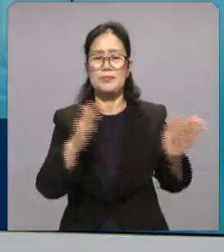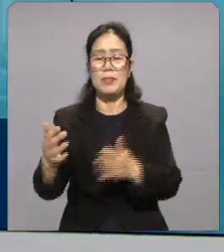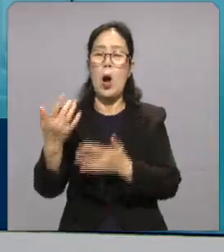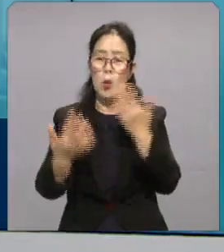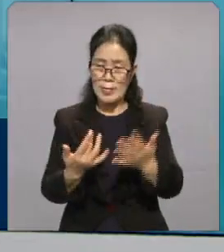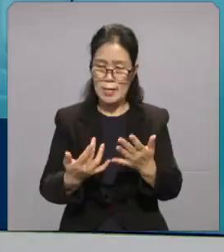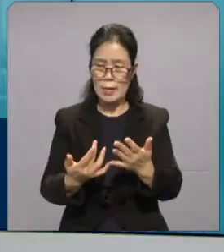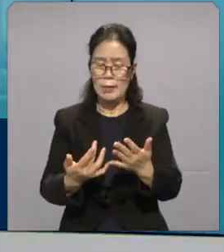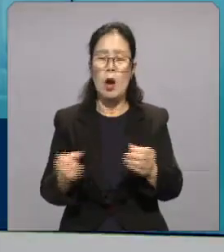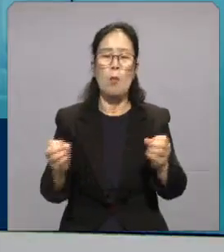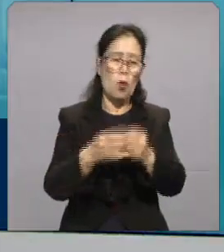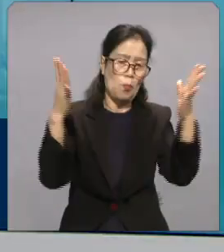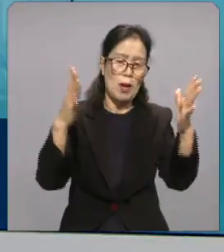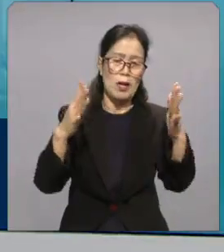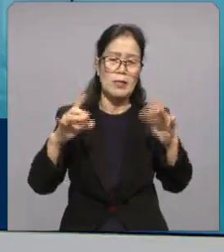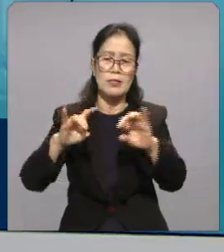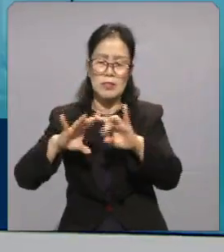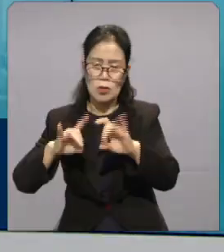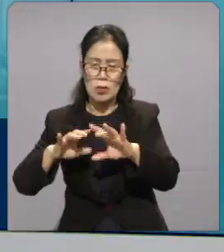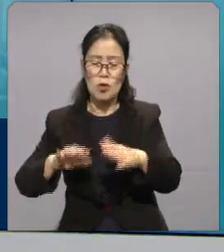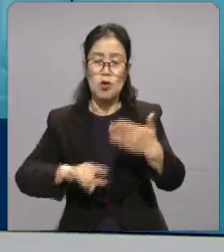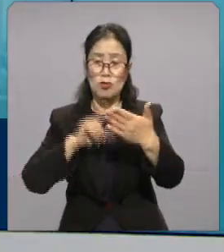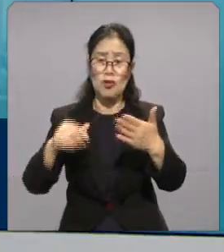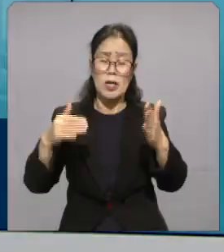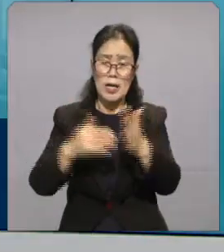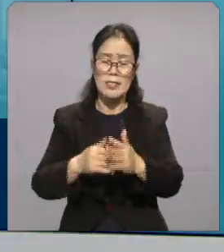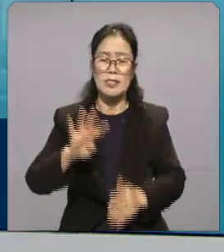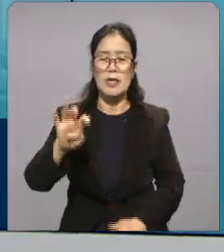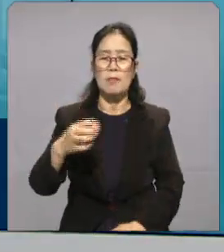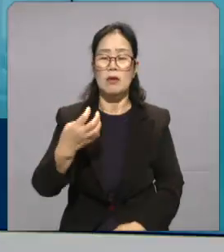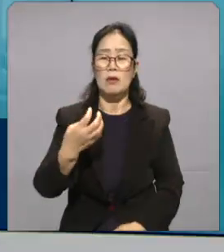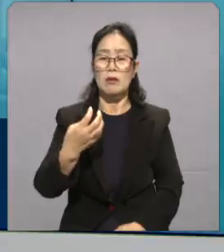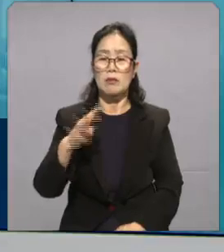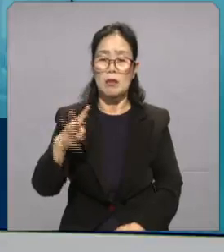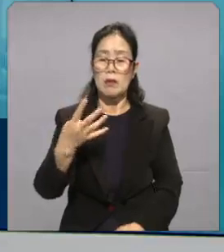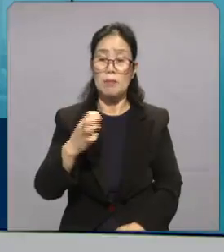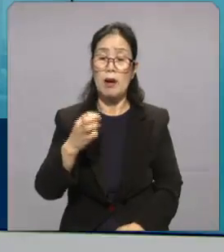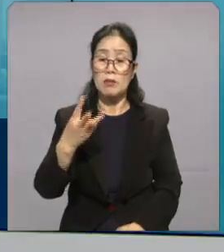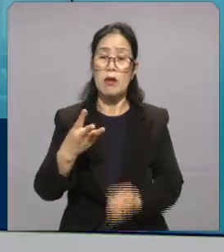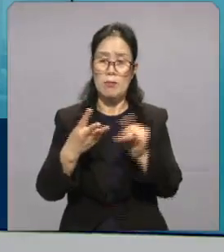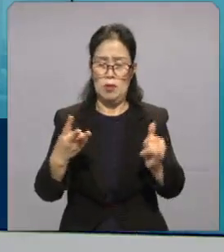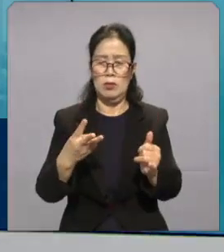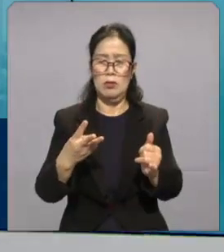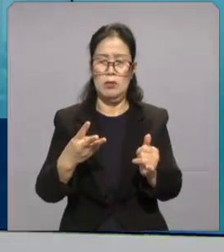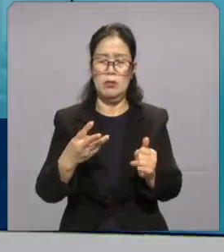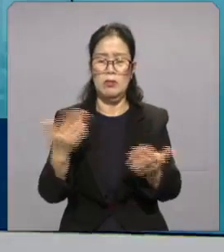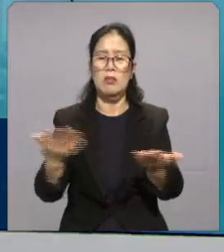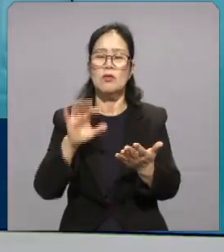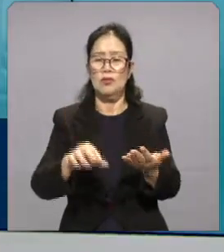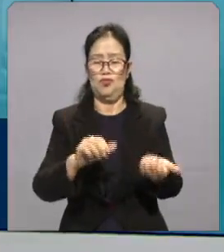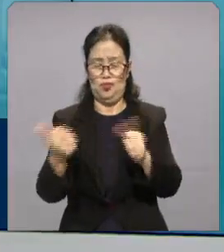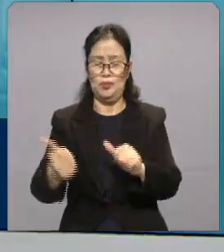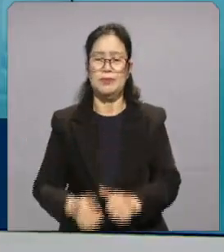화재로, 폭발로, 감전으로 올해 들어 9월까지 443명이 일터에서 집으로 돌아오지 못하고